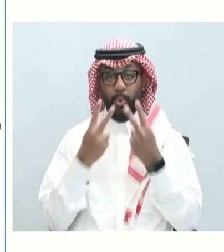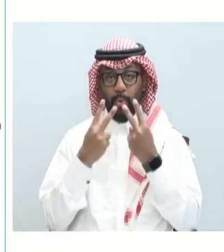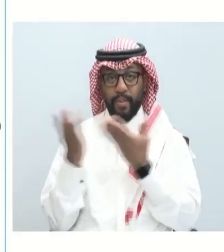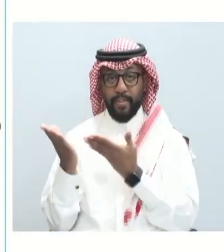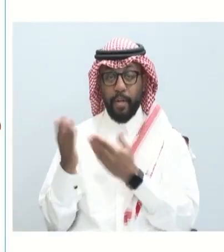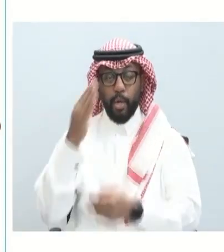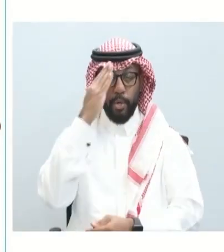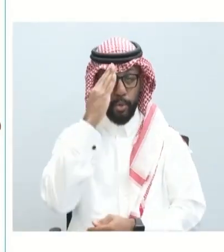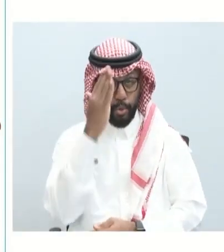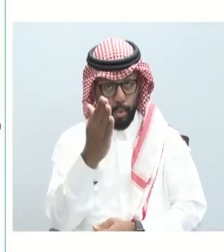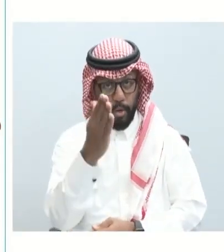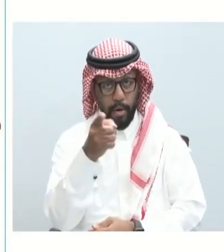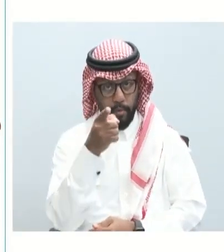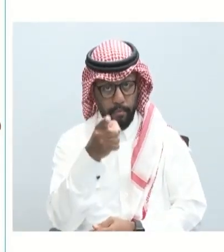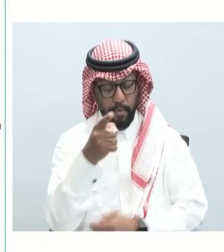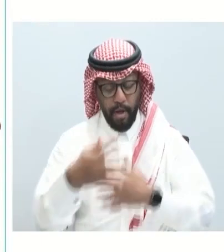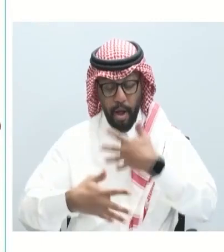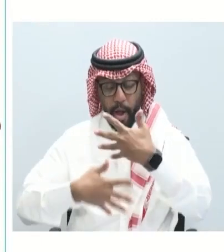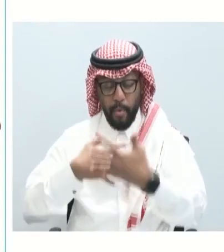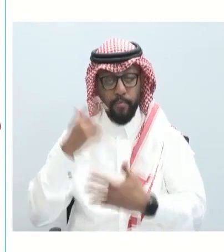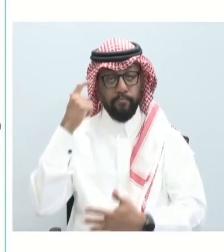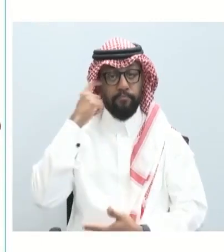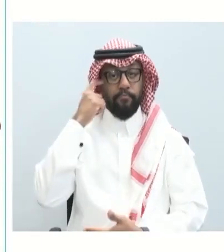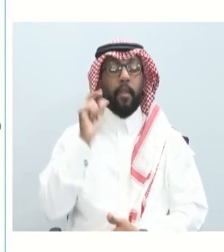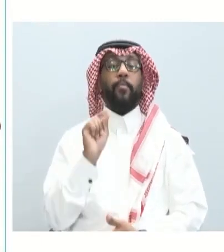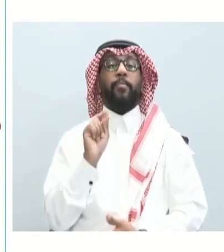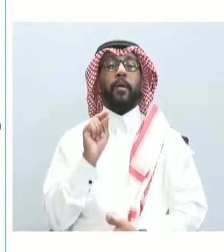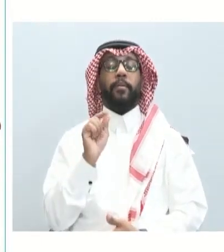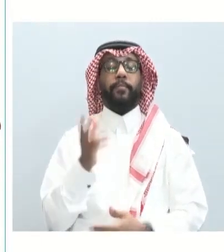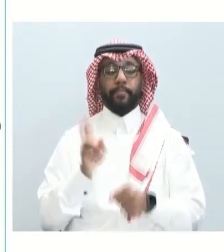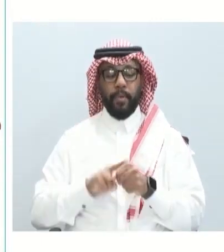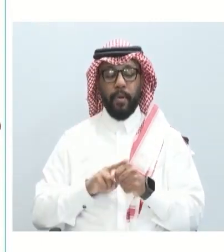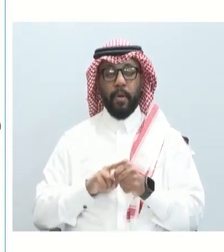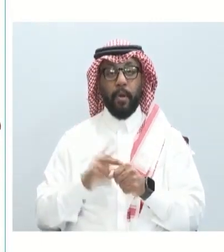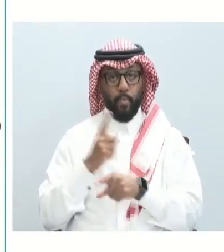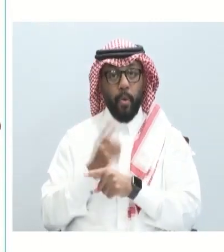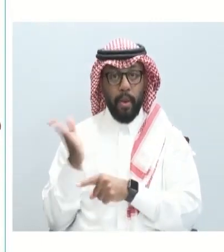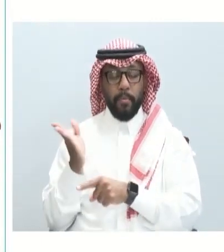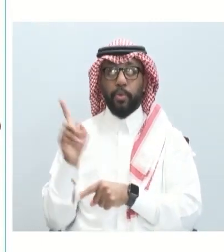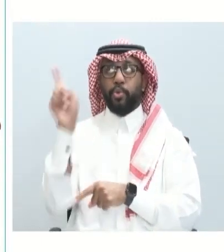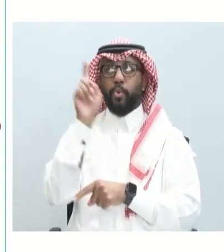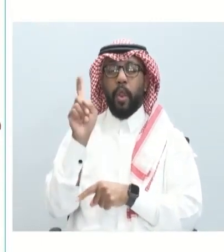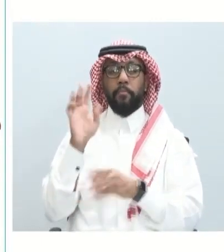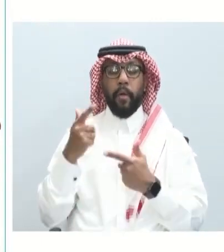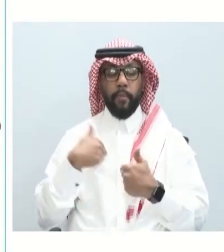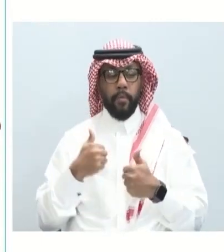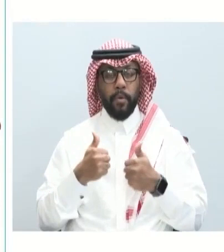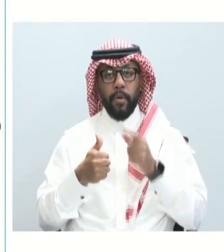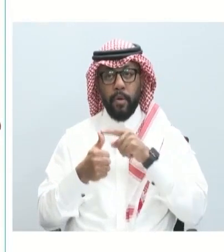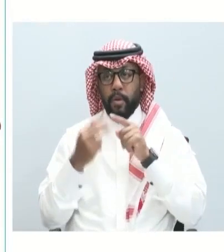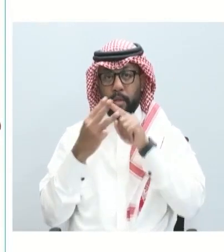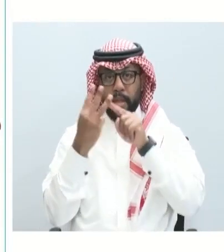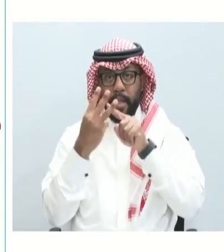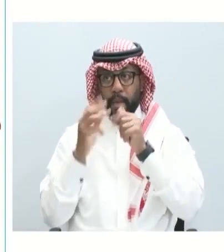شكرا لكم على المحاوله نعيد السؤال او الفقره الف كيف استطاع المتسابق الثالث